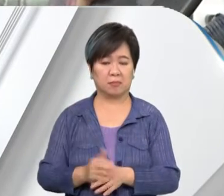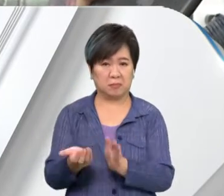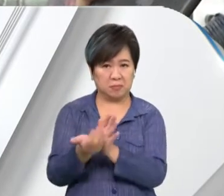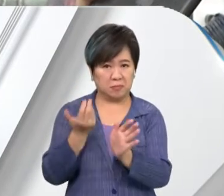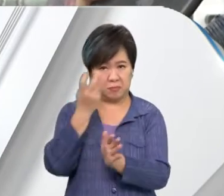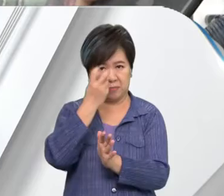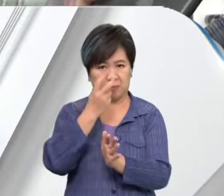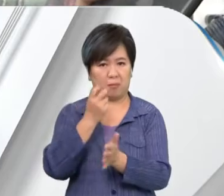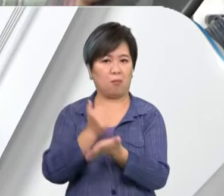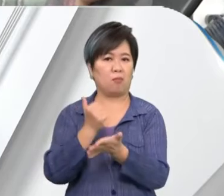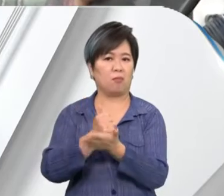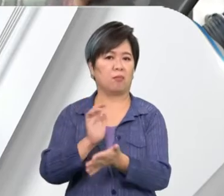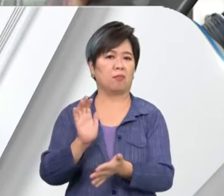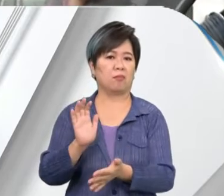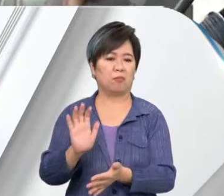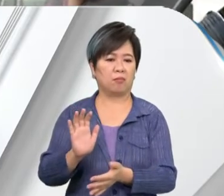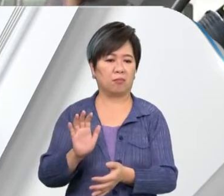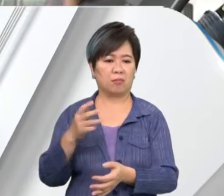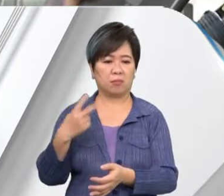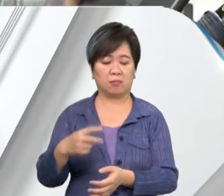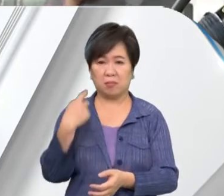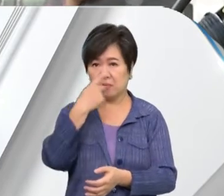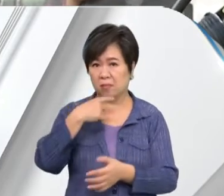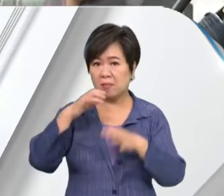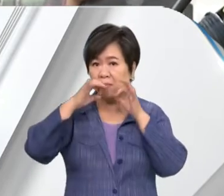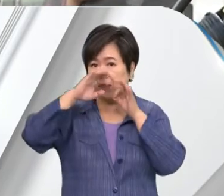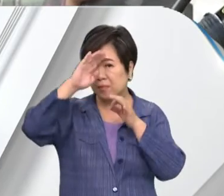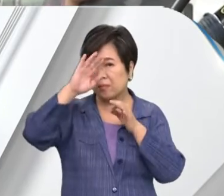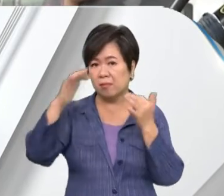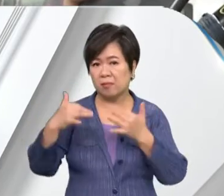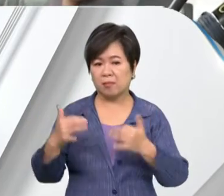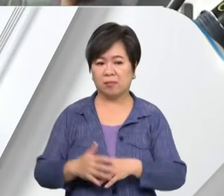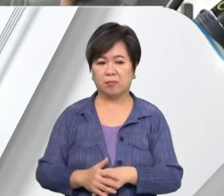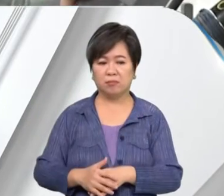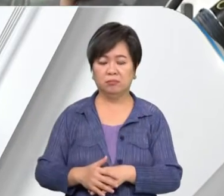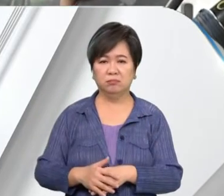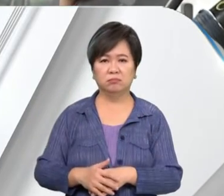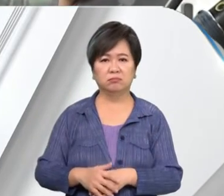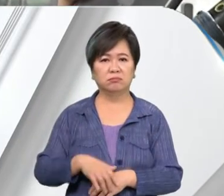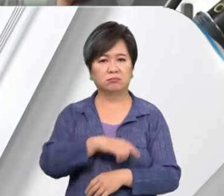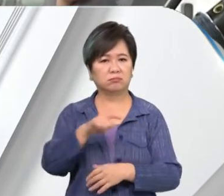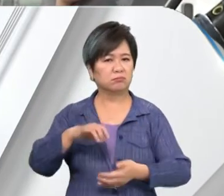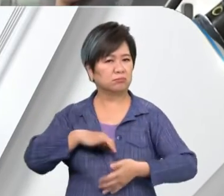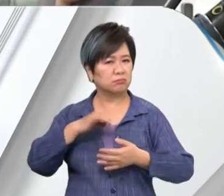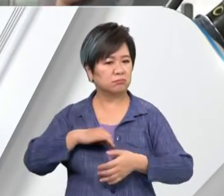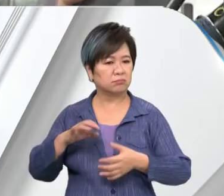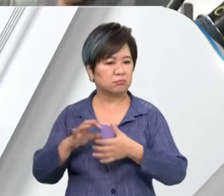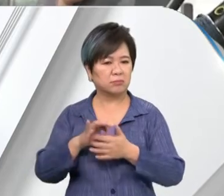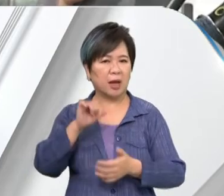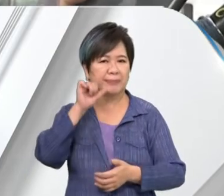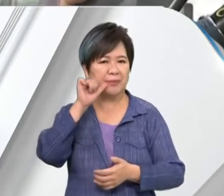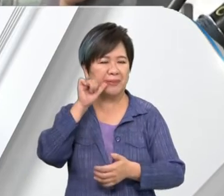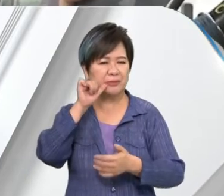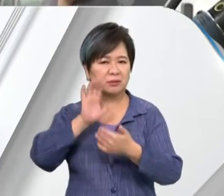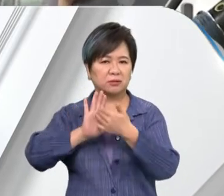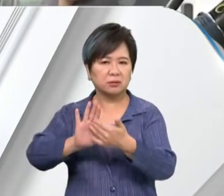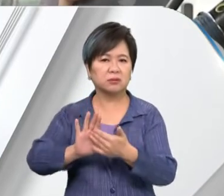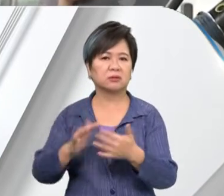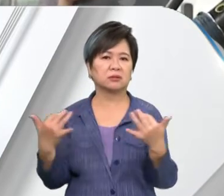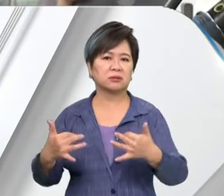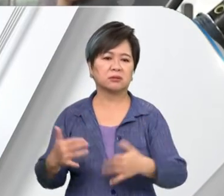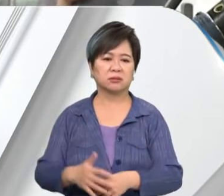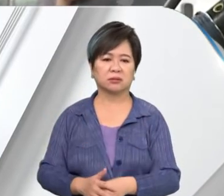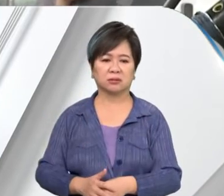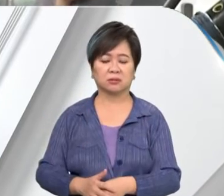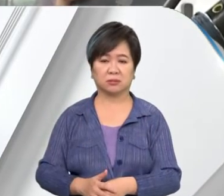效。那当然是还有包括说口腔癌的部分，那大家最近也蛮担心是有关槟榔防治的一个议题。那